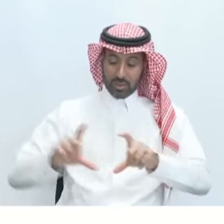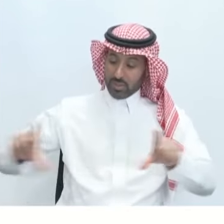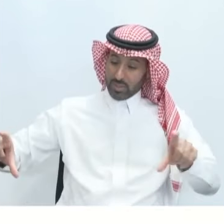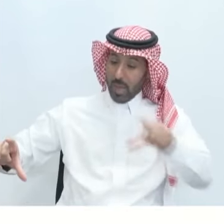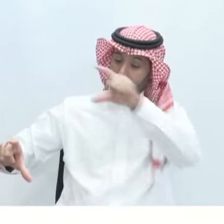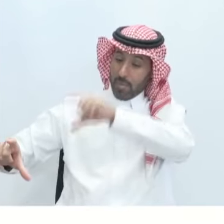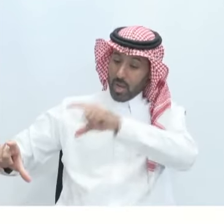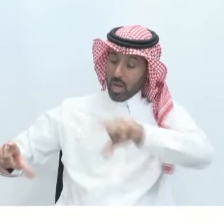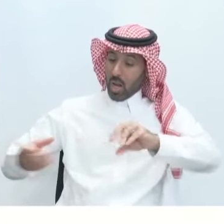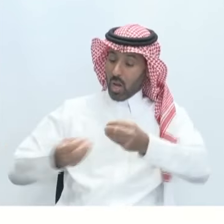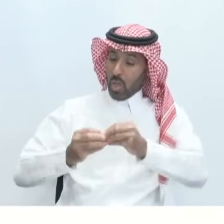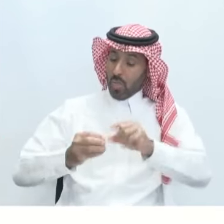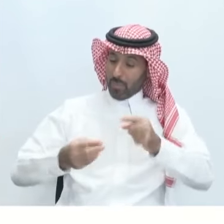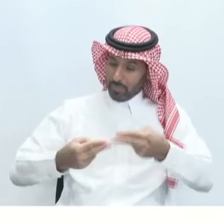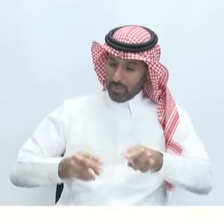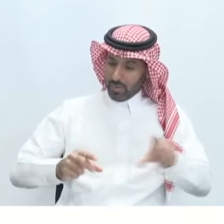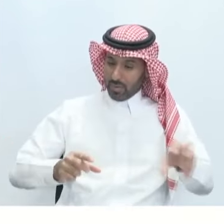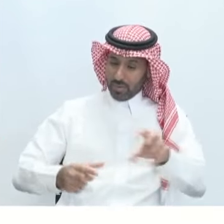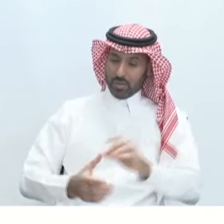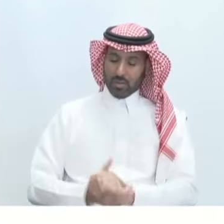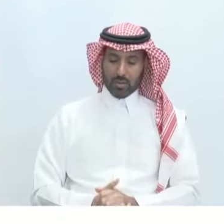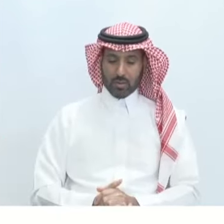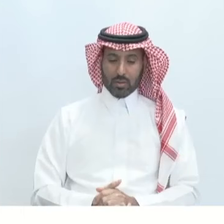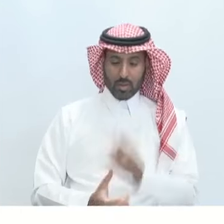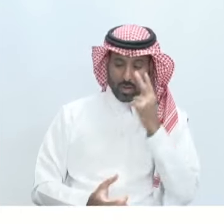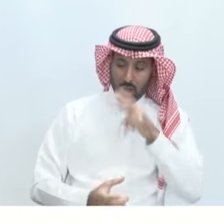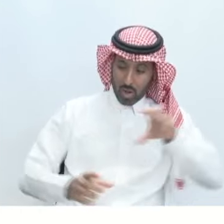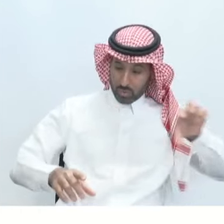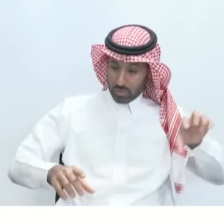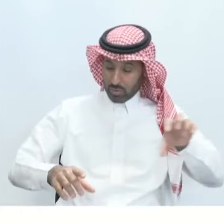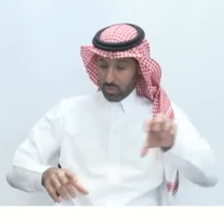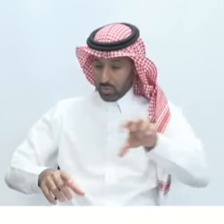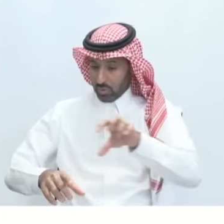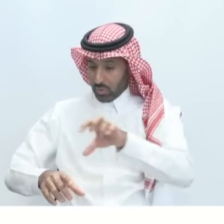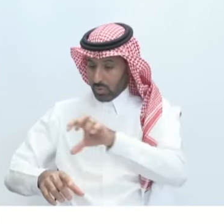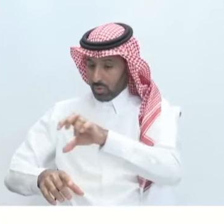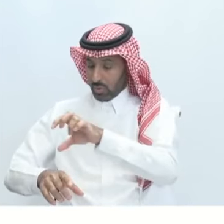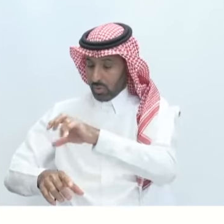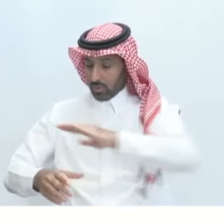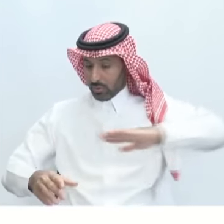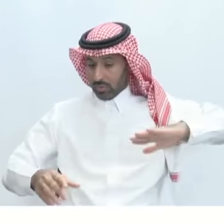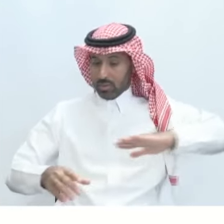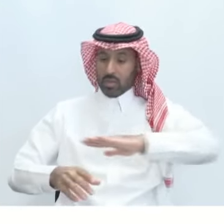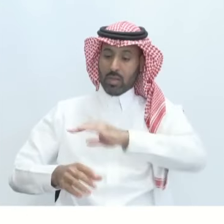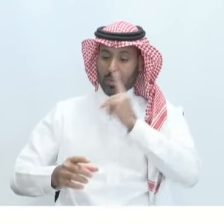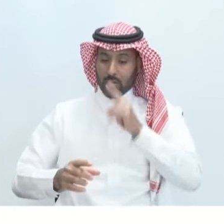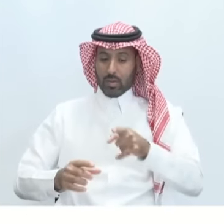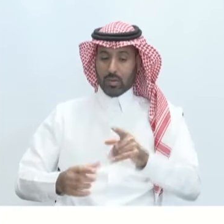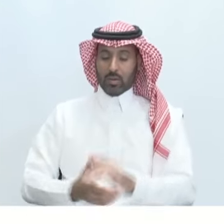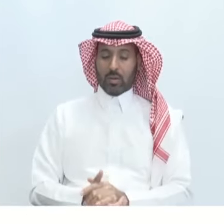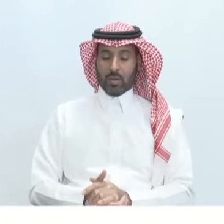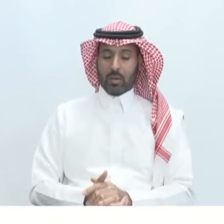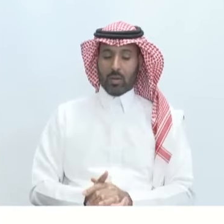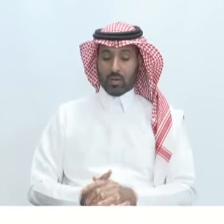المكان ثم شغل الروبوت ولاحظ هل برمجتك تسير بشكل صحيح ام لا